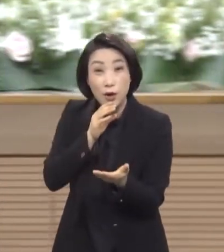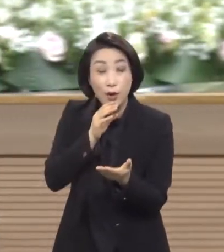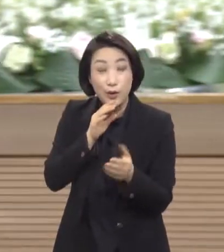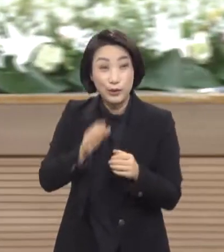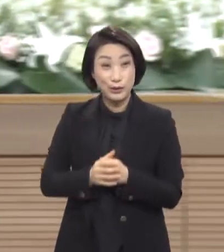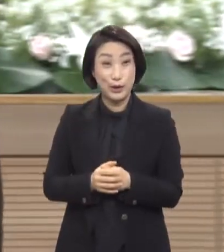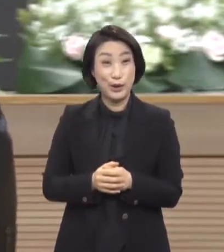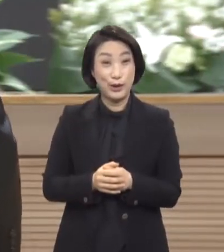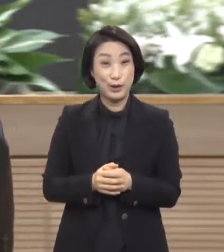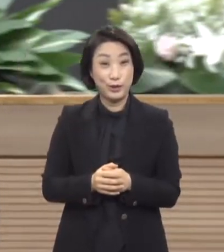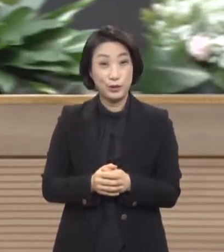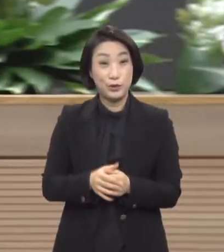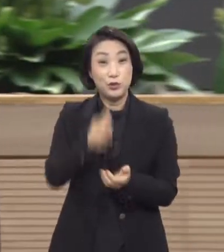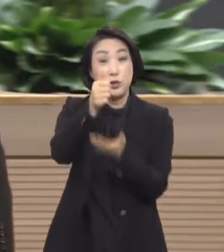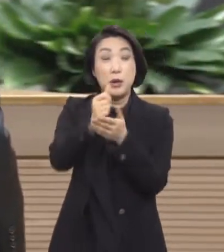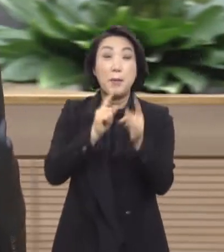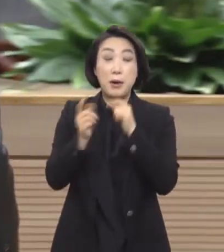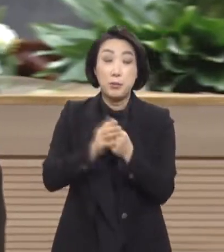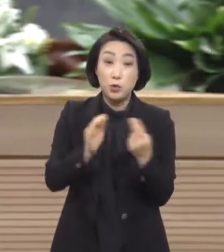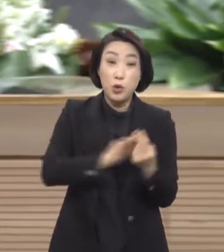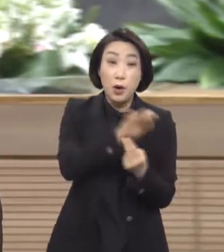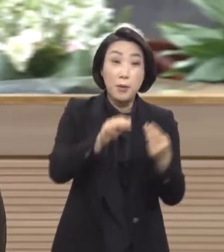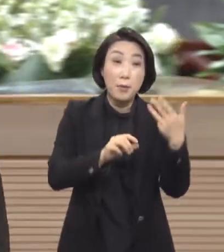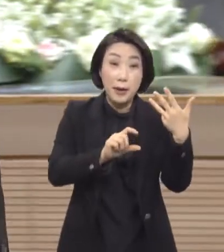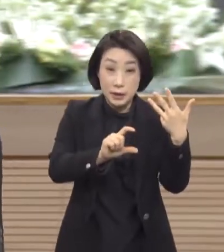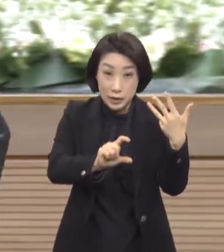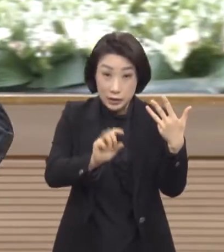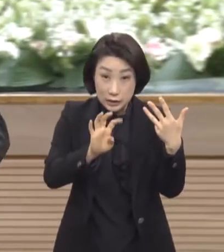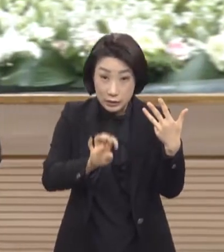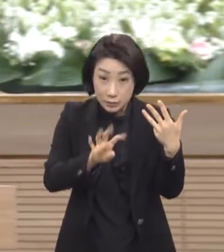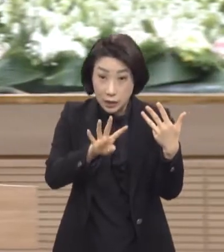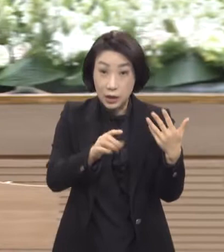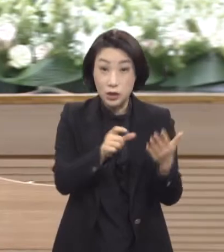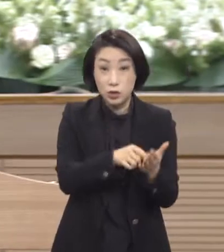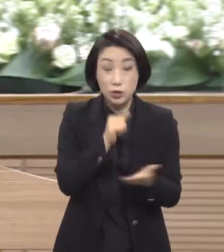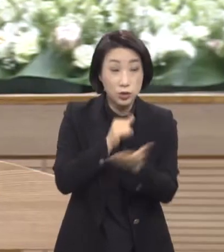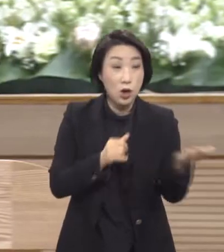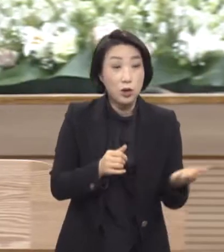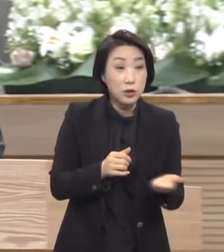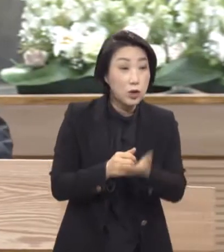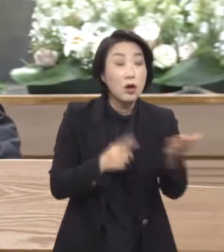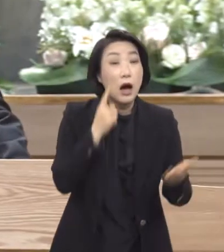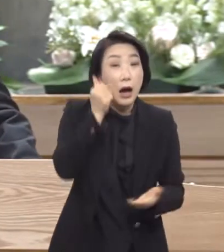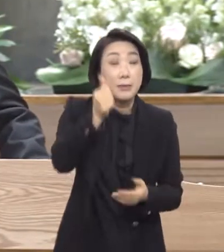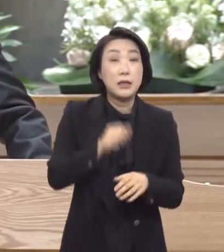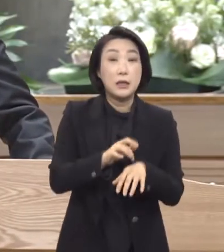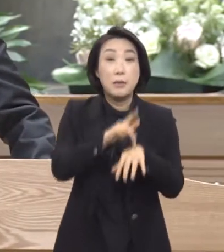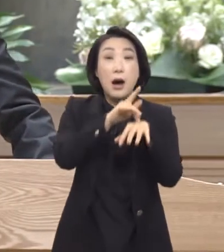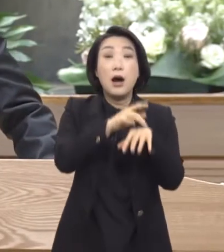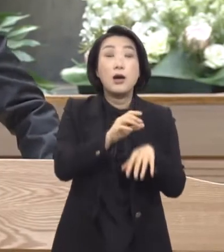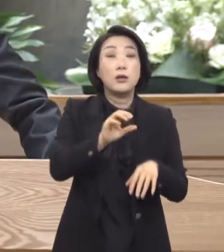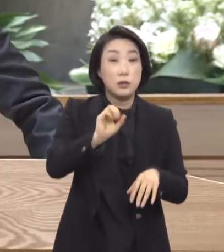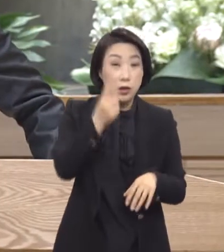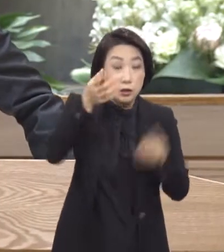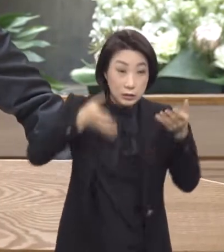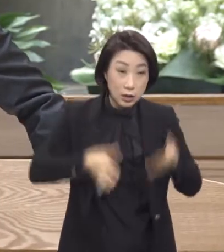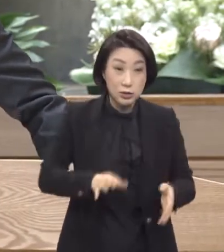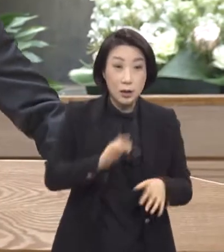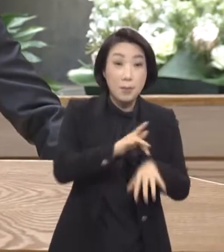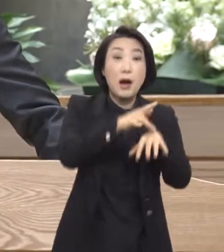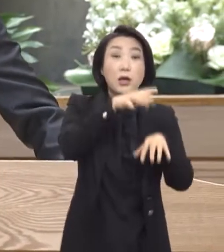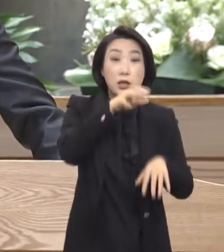그러니까 주님이 요한복음 8장 44절에 너희는 너희 애비에게 난 마귀